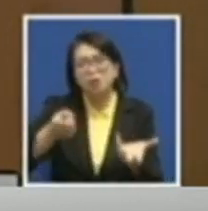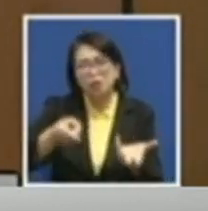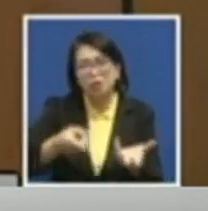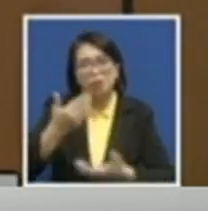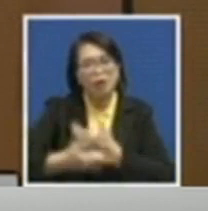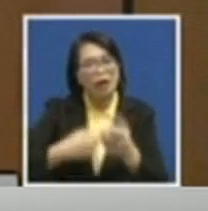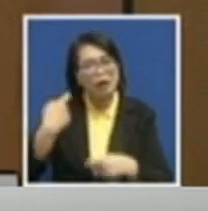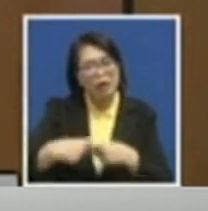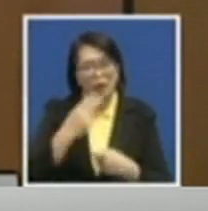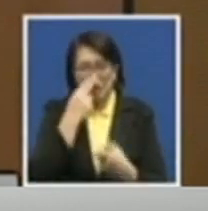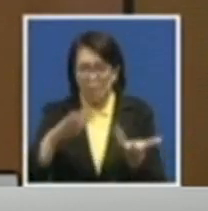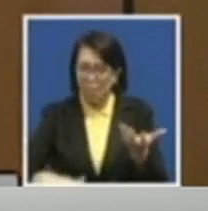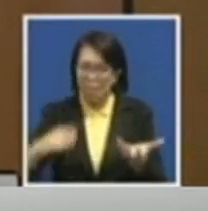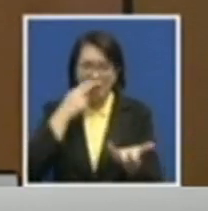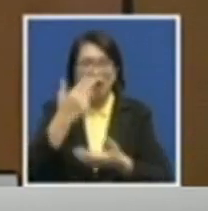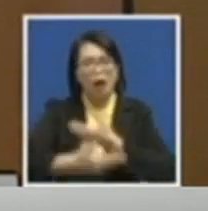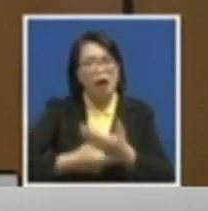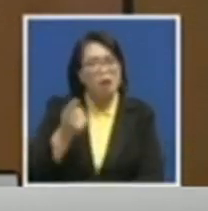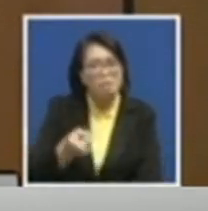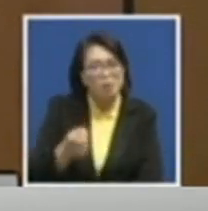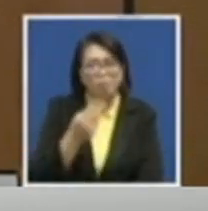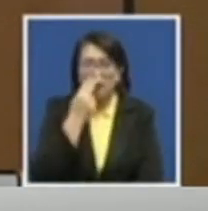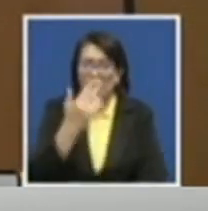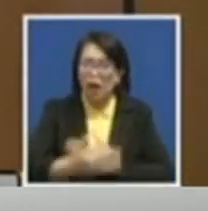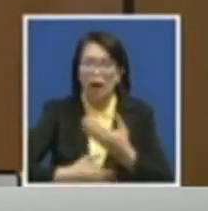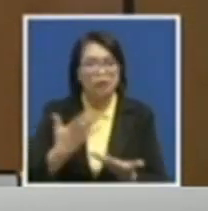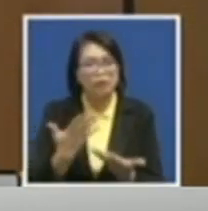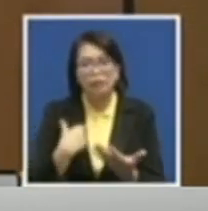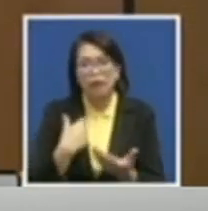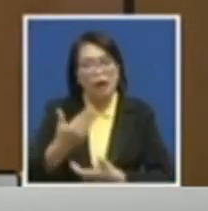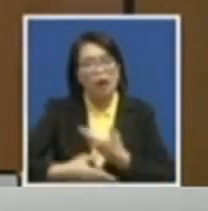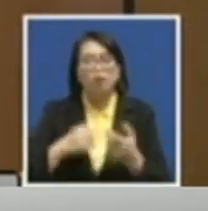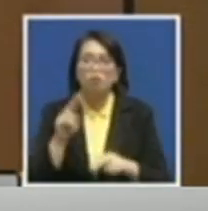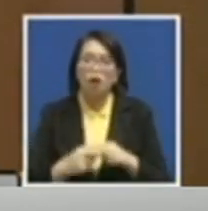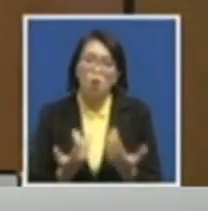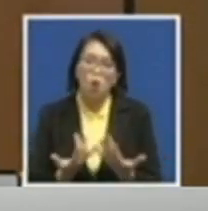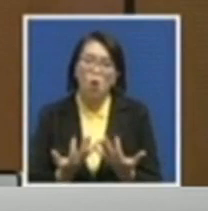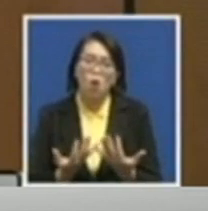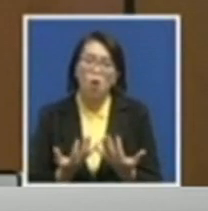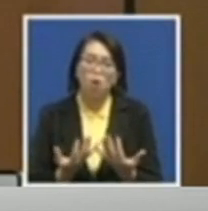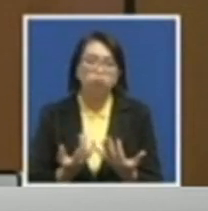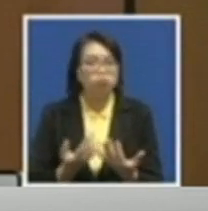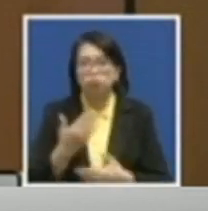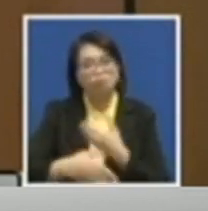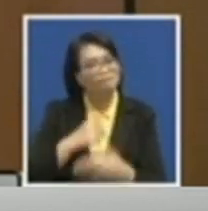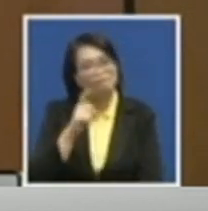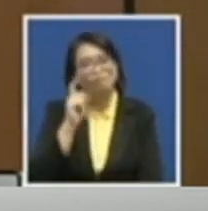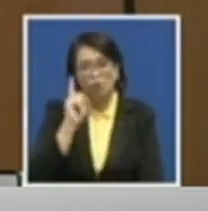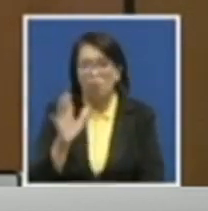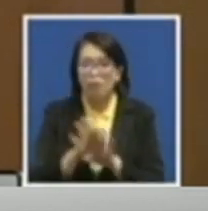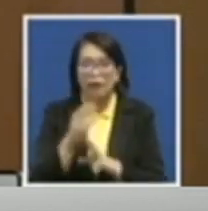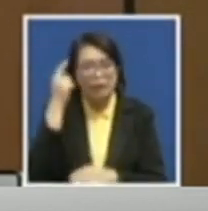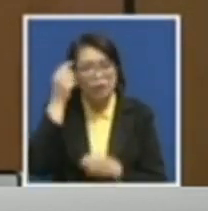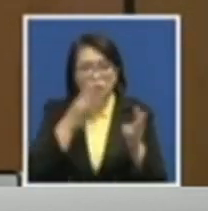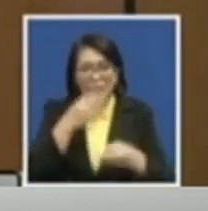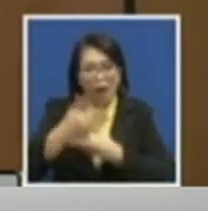ครับ แต่รัฐเอาที่ไหนมาชดเชยฮะเงินคนทั้งประเทศฮะเงินภาษีคนทั้งประเทศจะมาชดเชยให้คนกรุงเทพอ่ะ